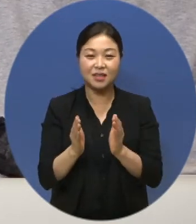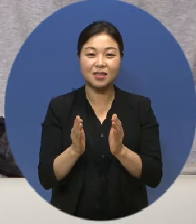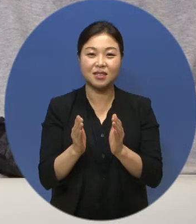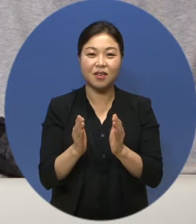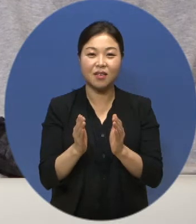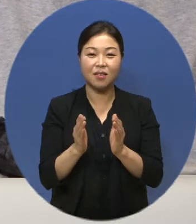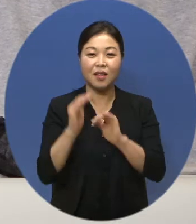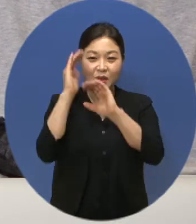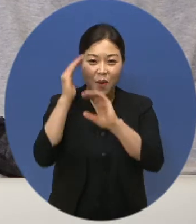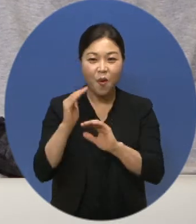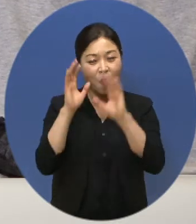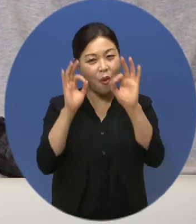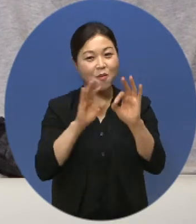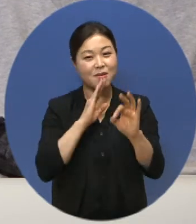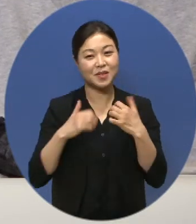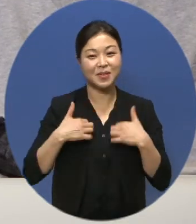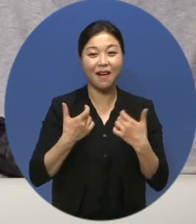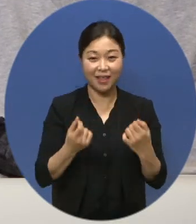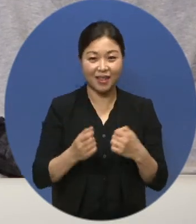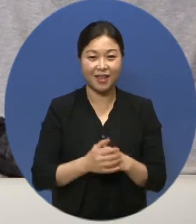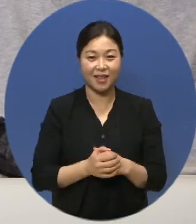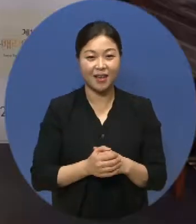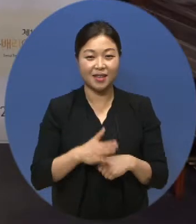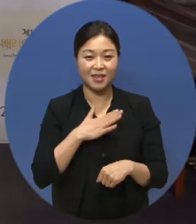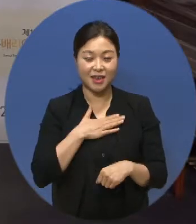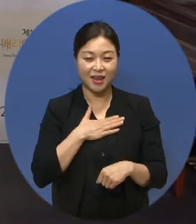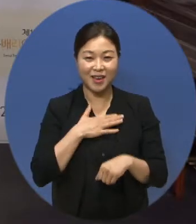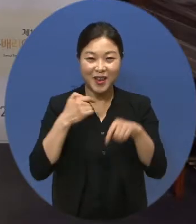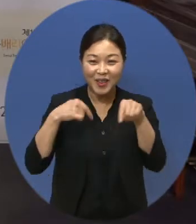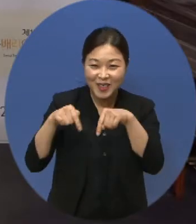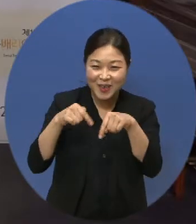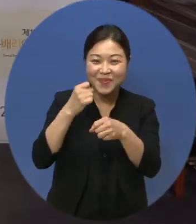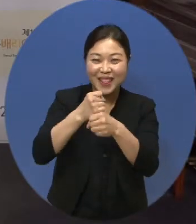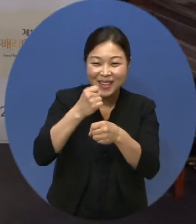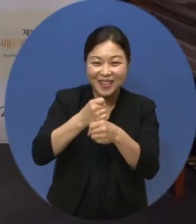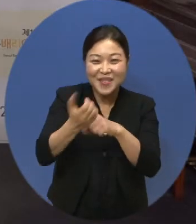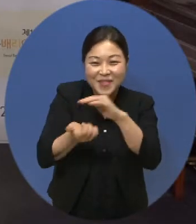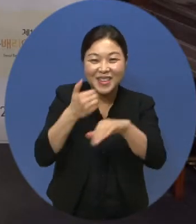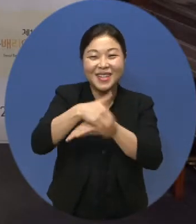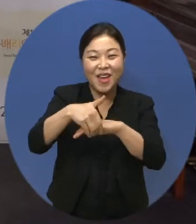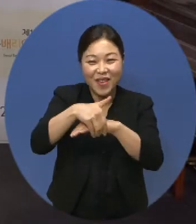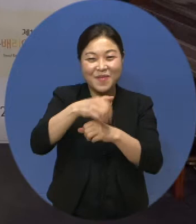네. 그래서 제가 연출했다라고 말씀드리고 싶지만